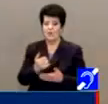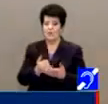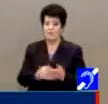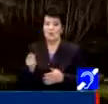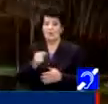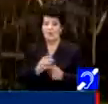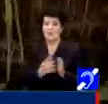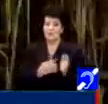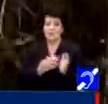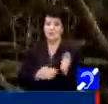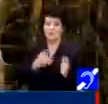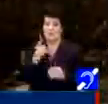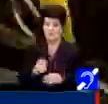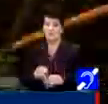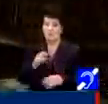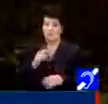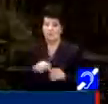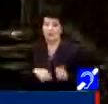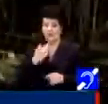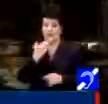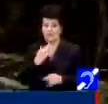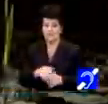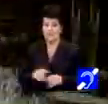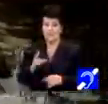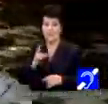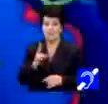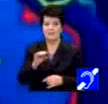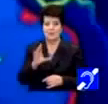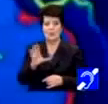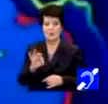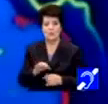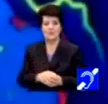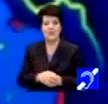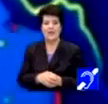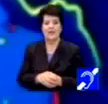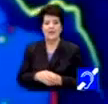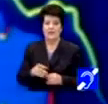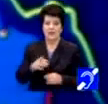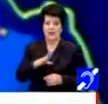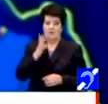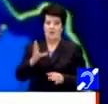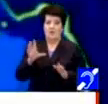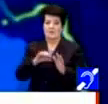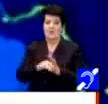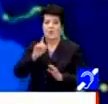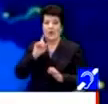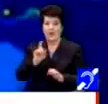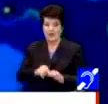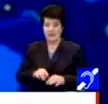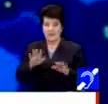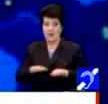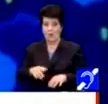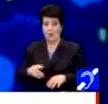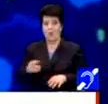1991 din patrimoniul internațional UNESCO. Celebrul actor Tom Cruise caută în Ucraina locuri de